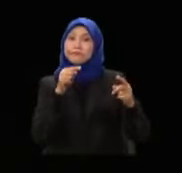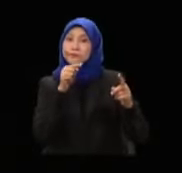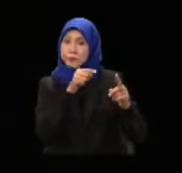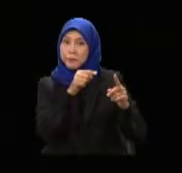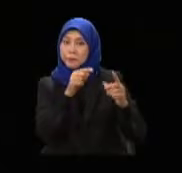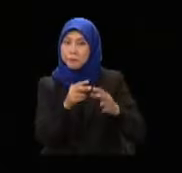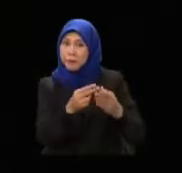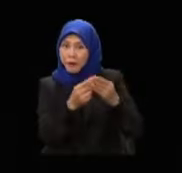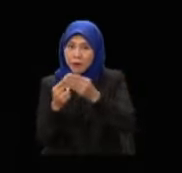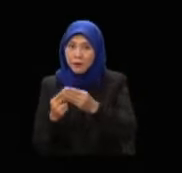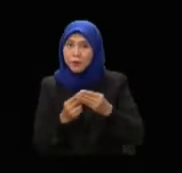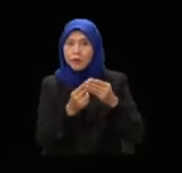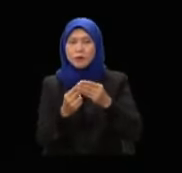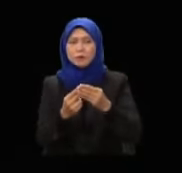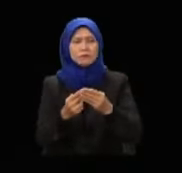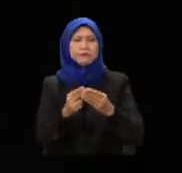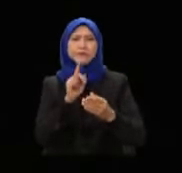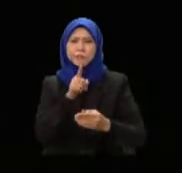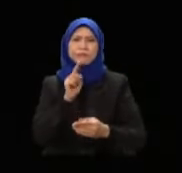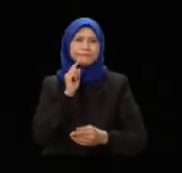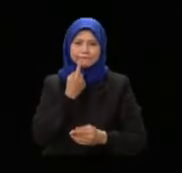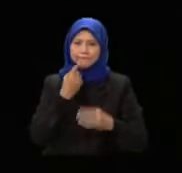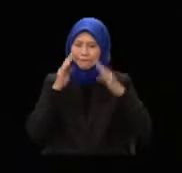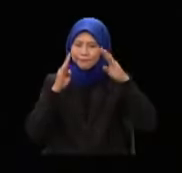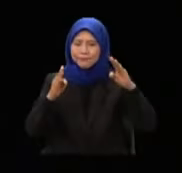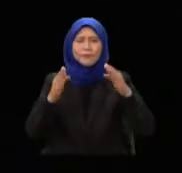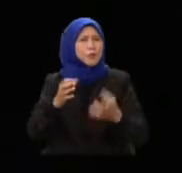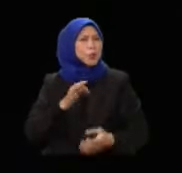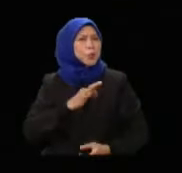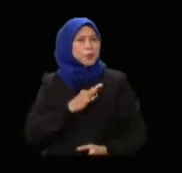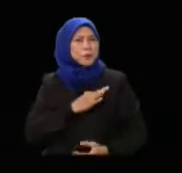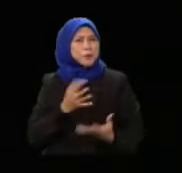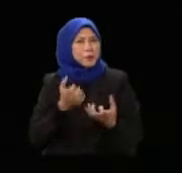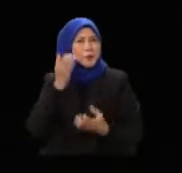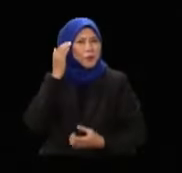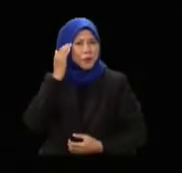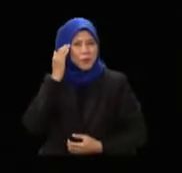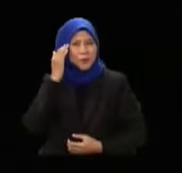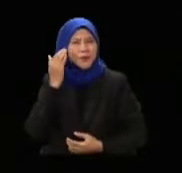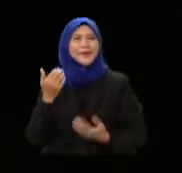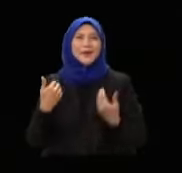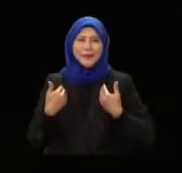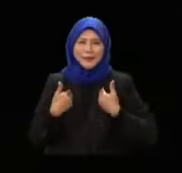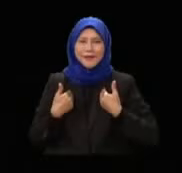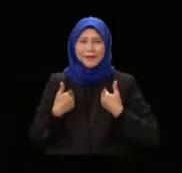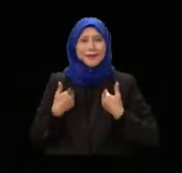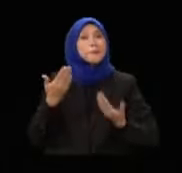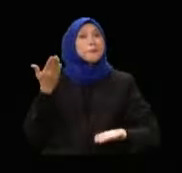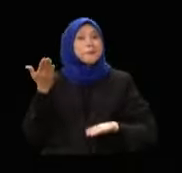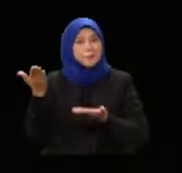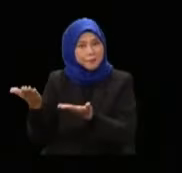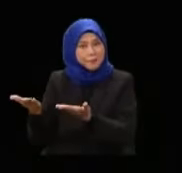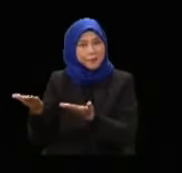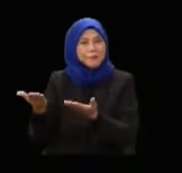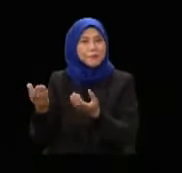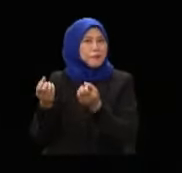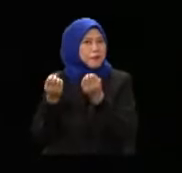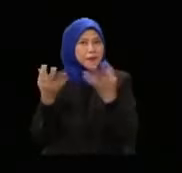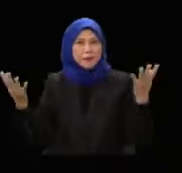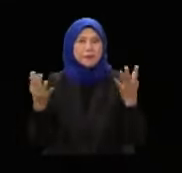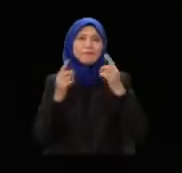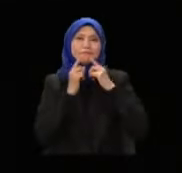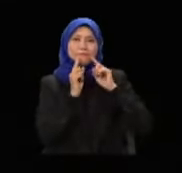yang menjadi perhatian ramai semuanya ingin tahu tentang ini kita ada orang yang mungkin boleh menjawab Banyak